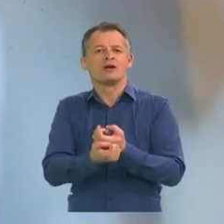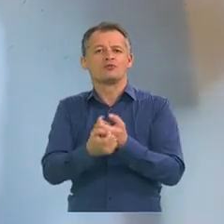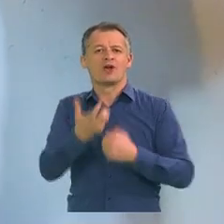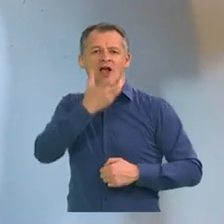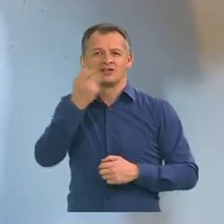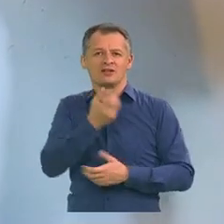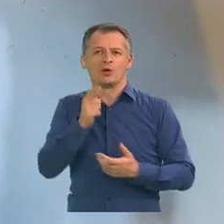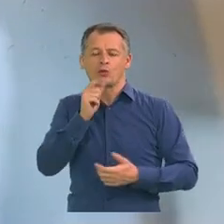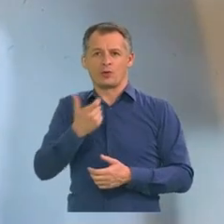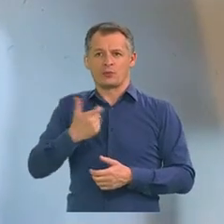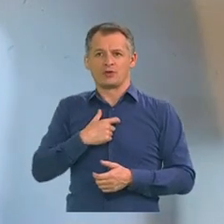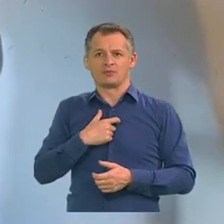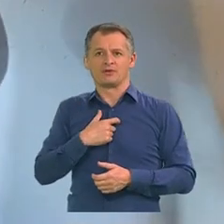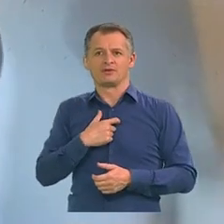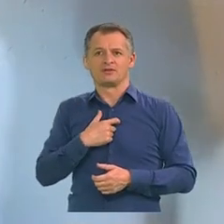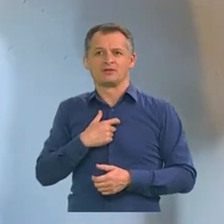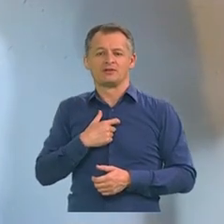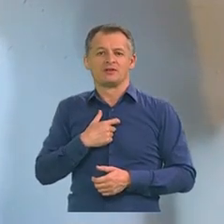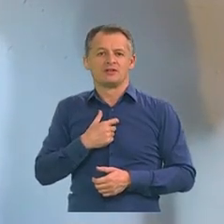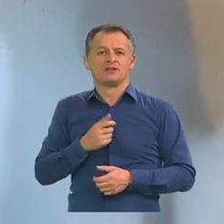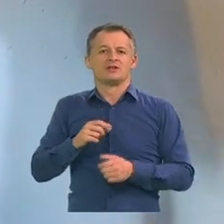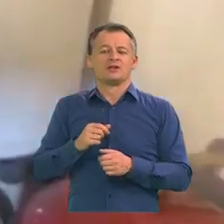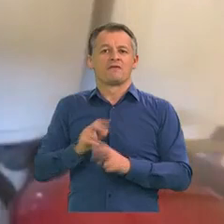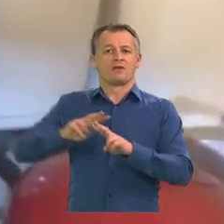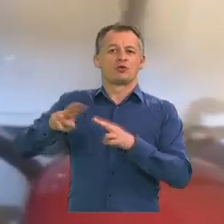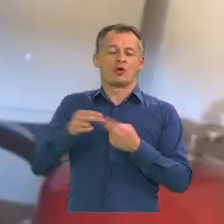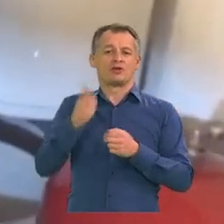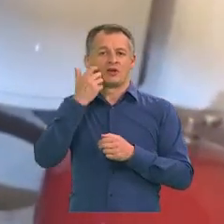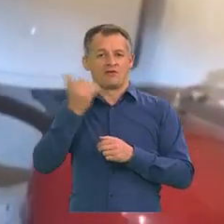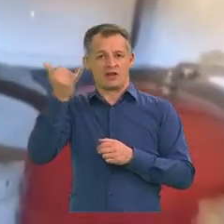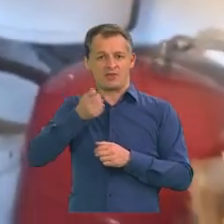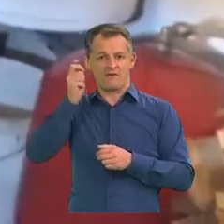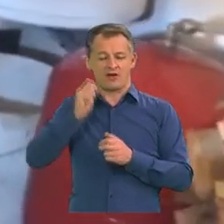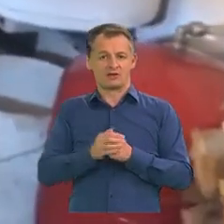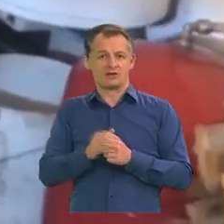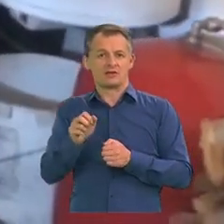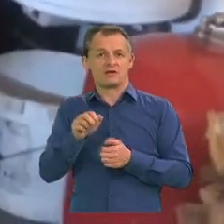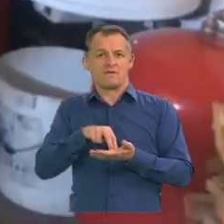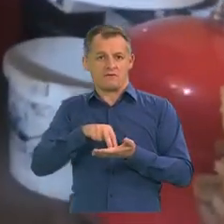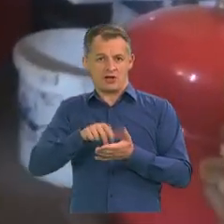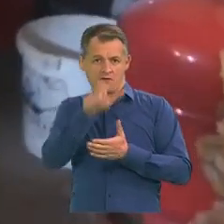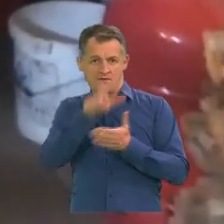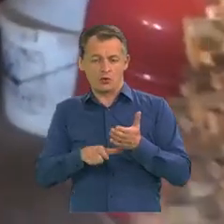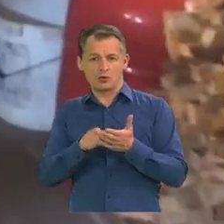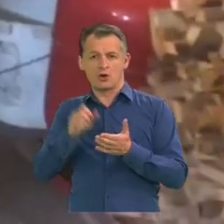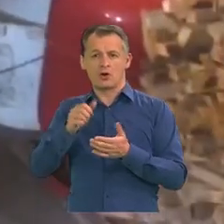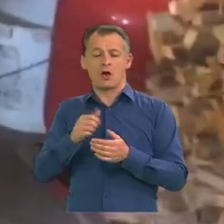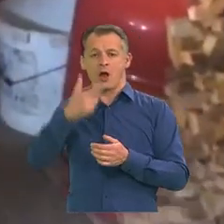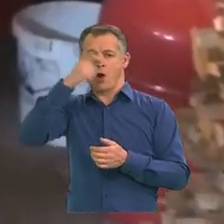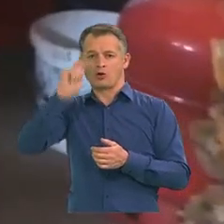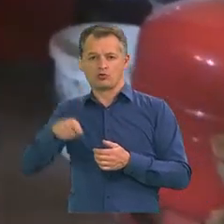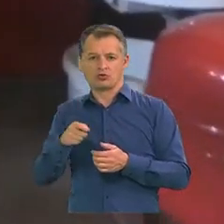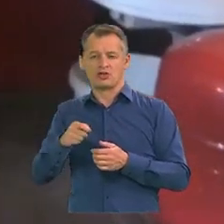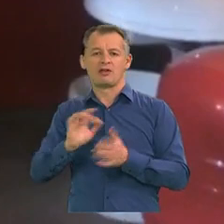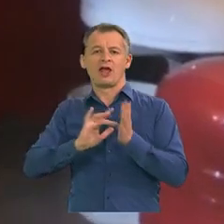unde putem să ne reprindem când ne întoarcem de afară? De frica factorilor, unii oameni au renunțat la centralele pe gaz și au revenit la